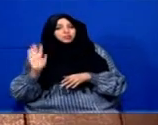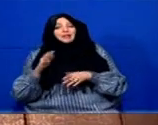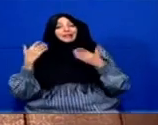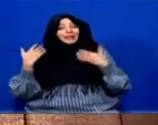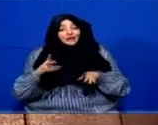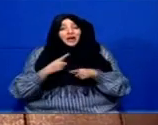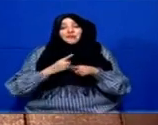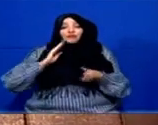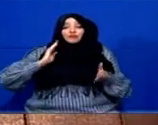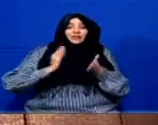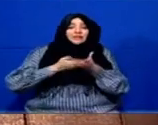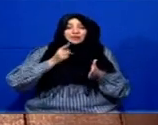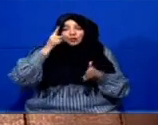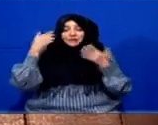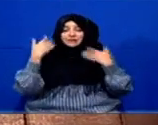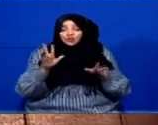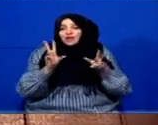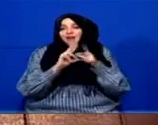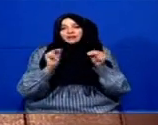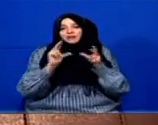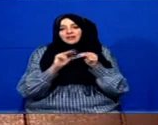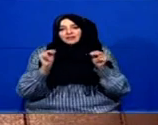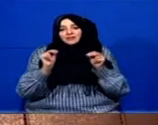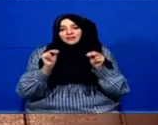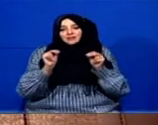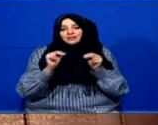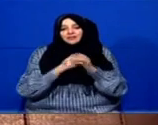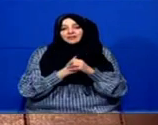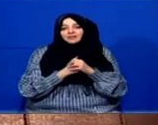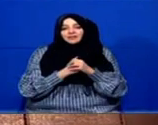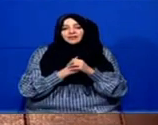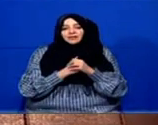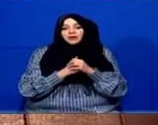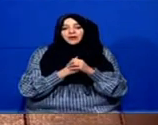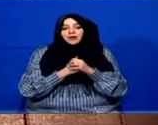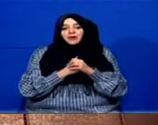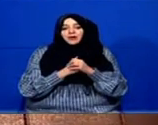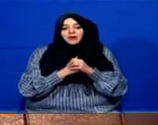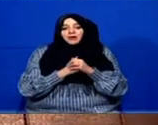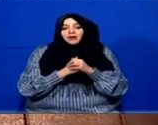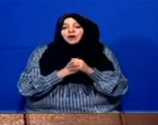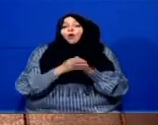ولا لجتهاد في مولد النصب نقوله اوروبا